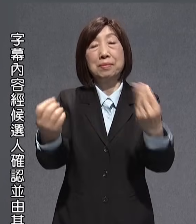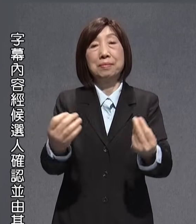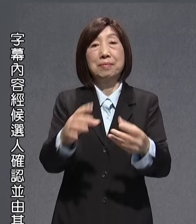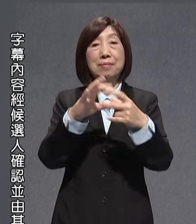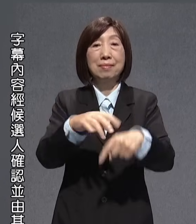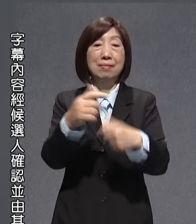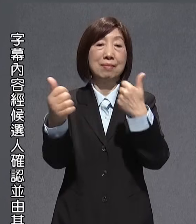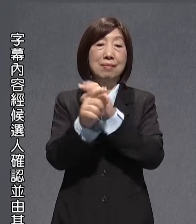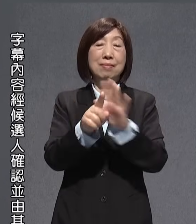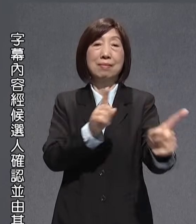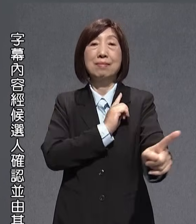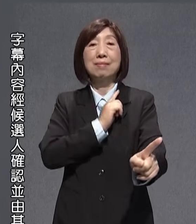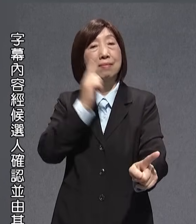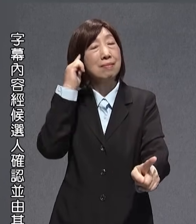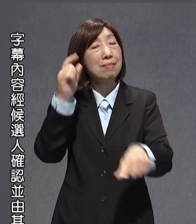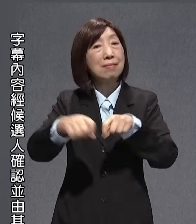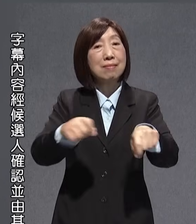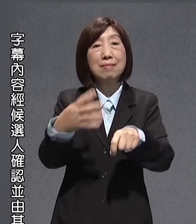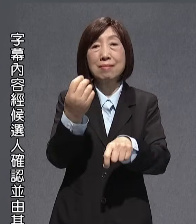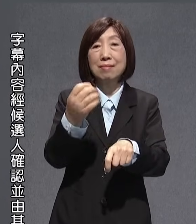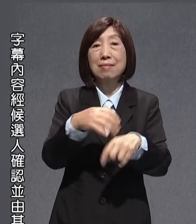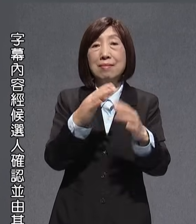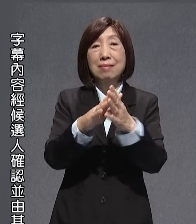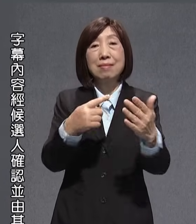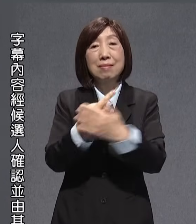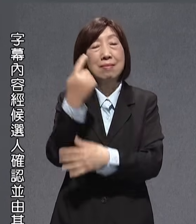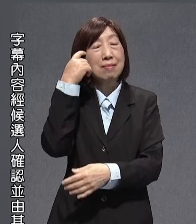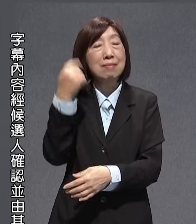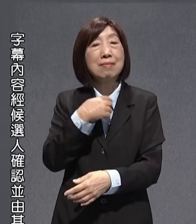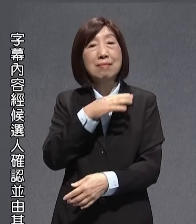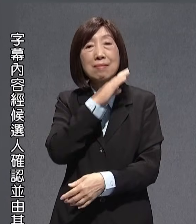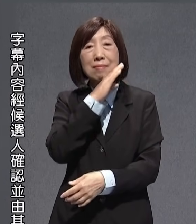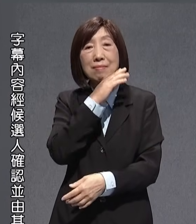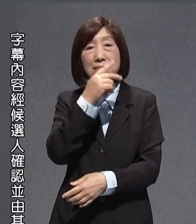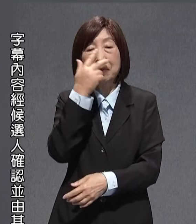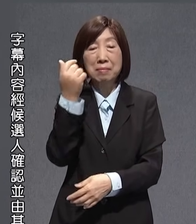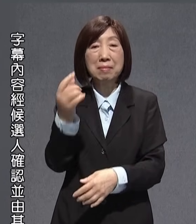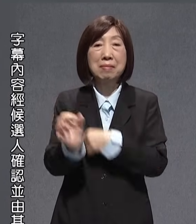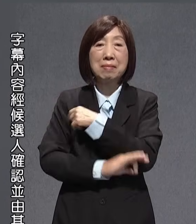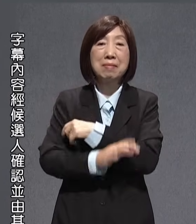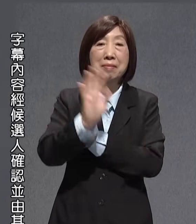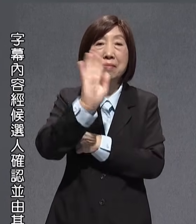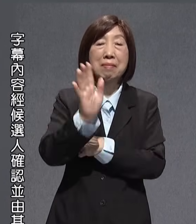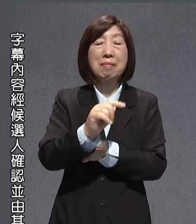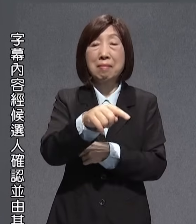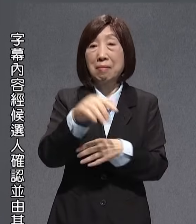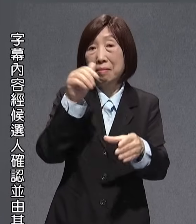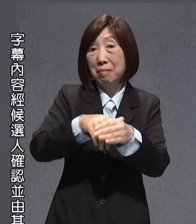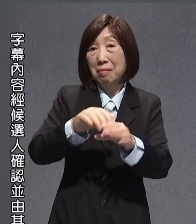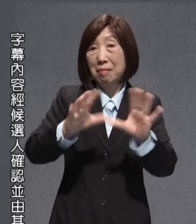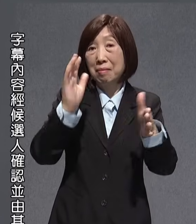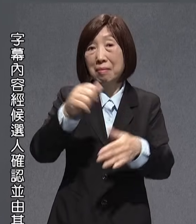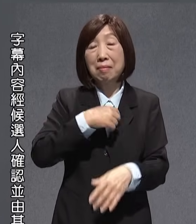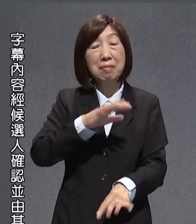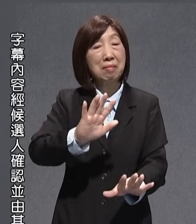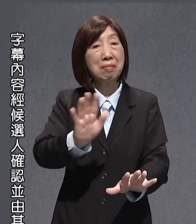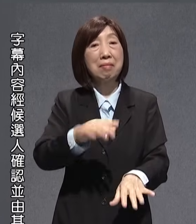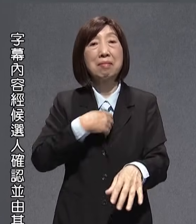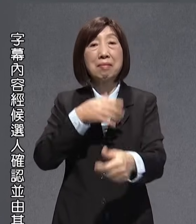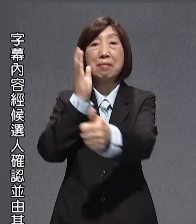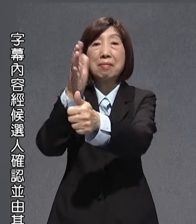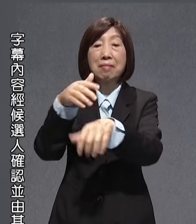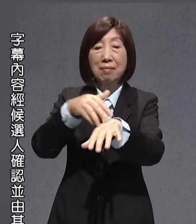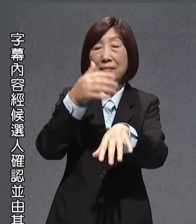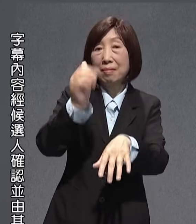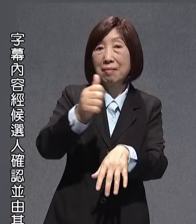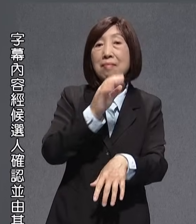代表你没有长期规划吧，也没有只想炒短线的。这样子我选总统， 不过我要问侯友宜哦，市长哦，你说合一合